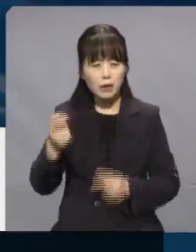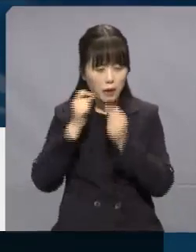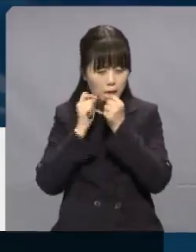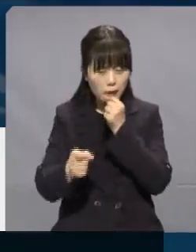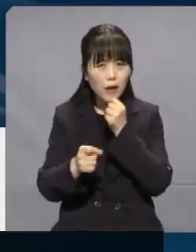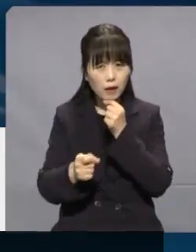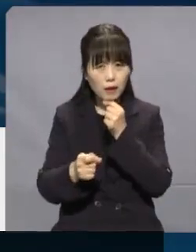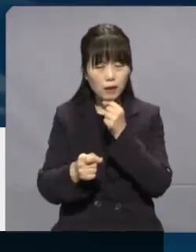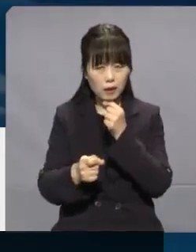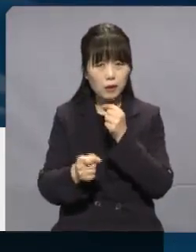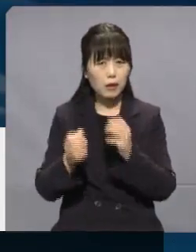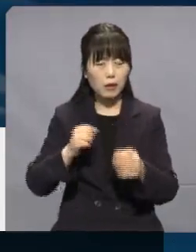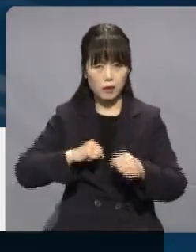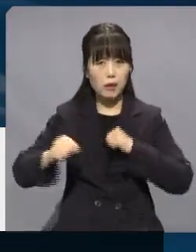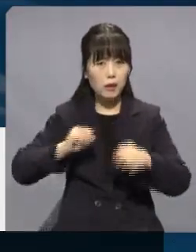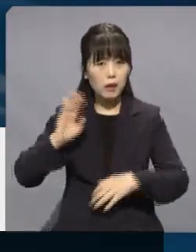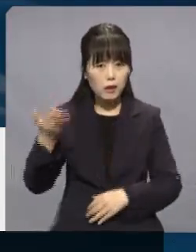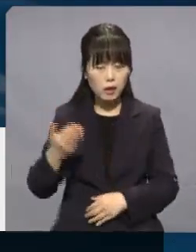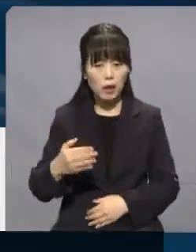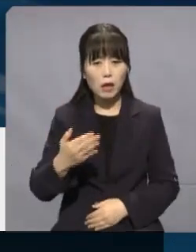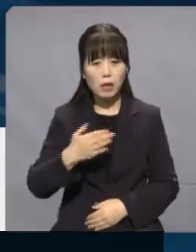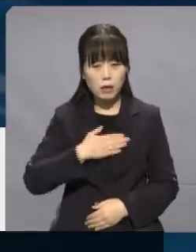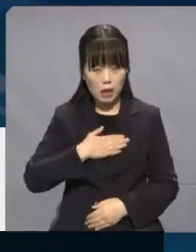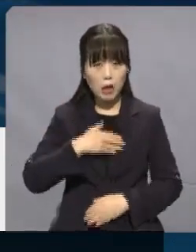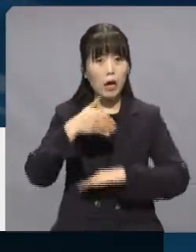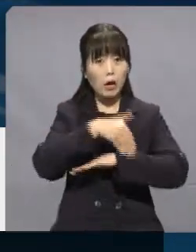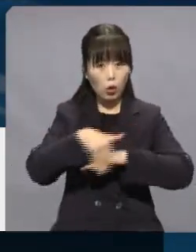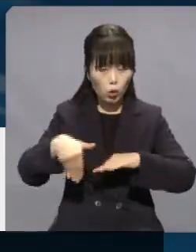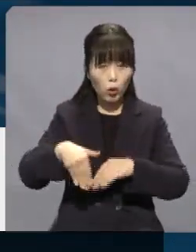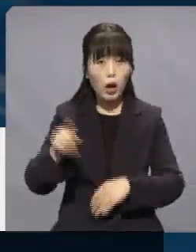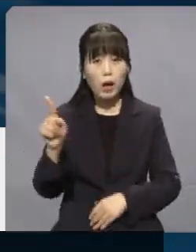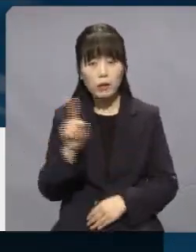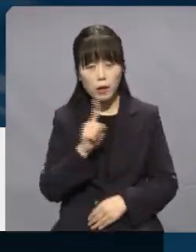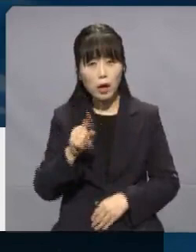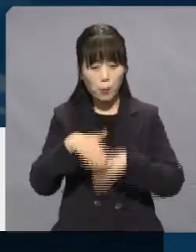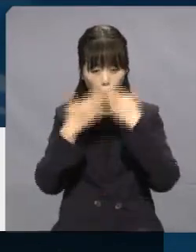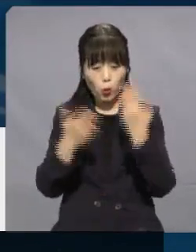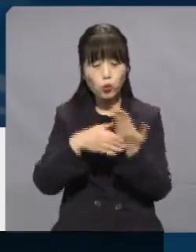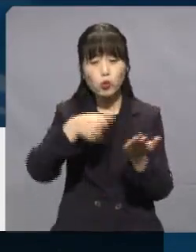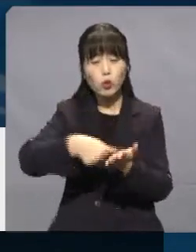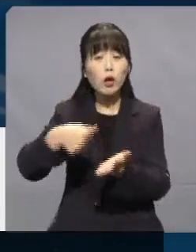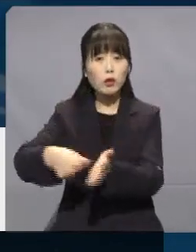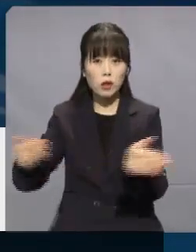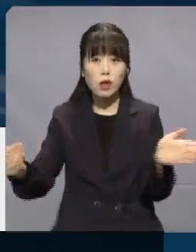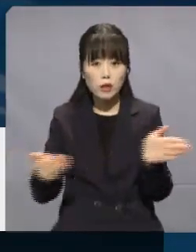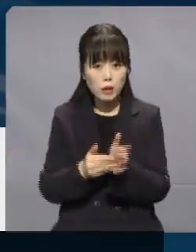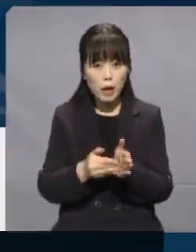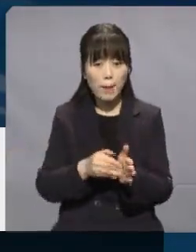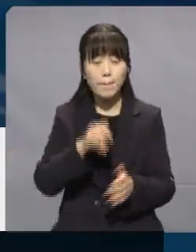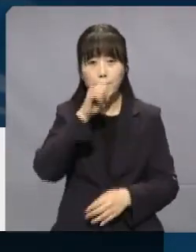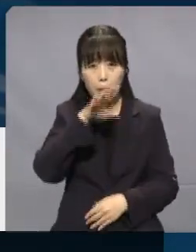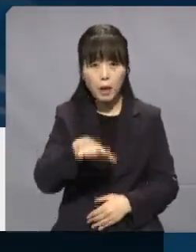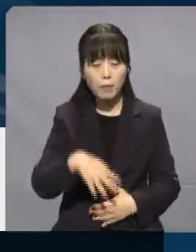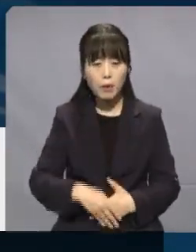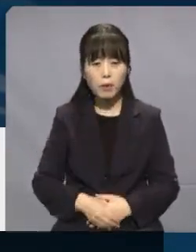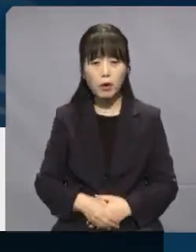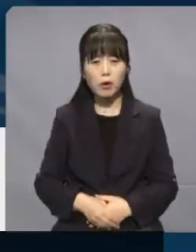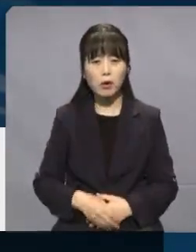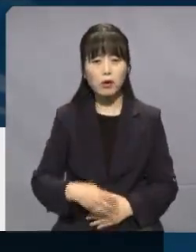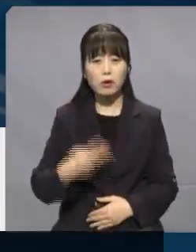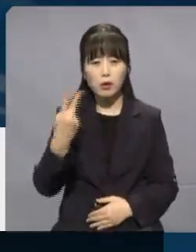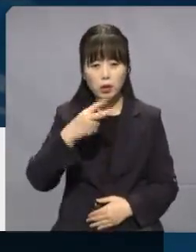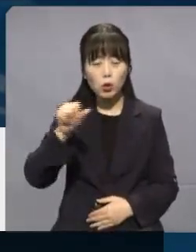이걸 지금까지 이재명 대표는 내가 설계하고 내가 모두 결제했다 말을 이렇게 하면서